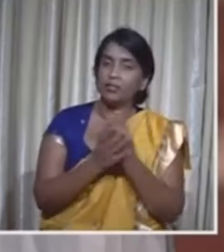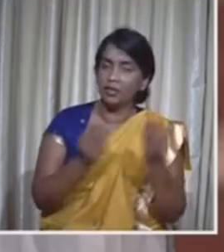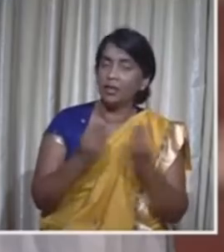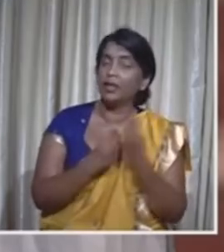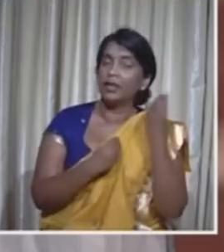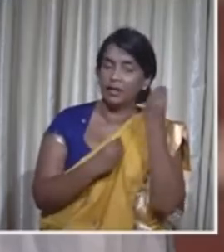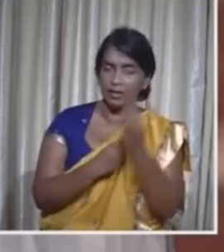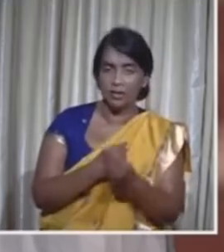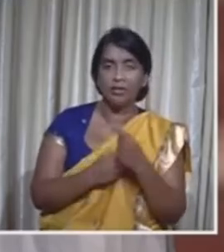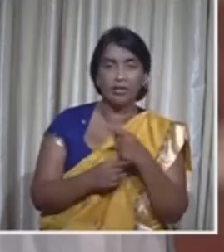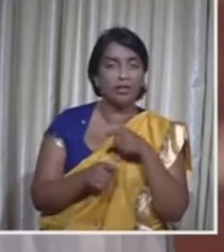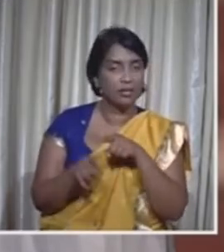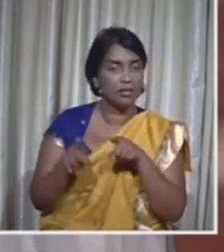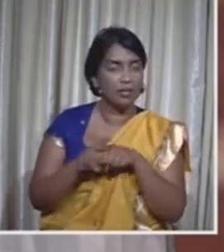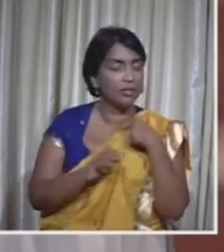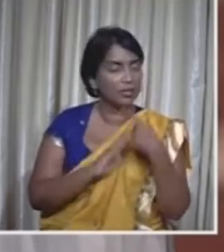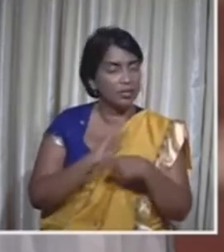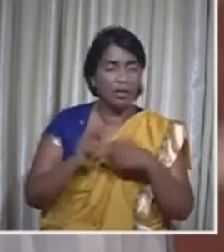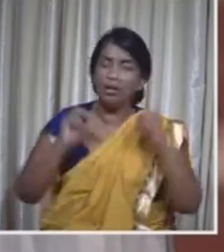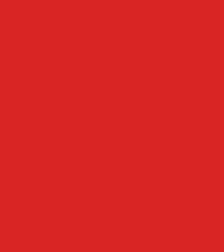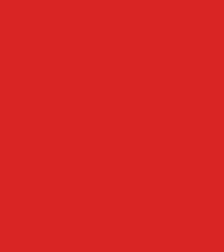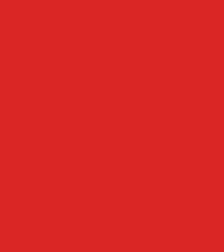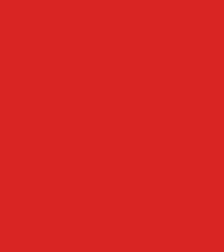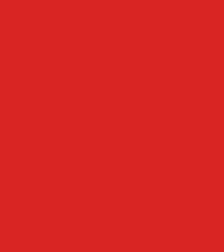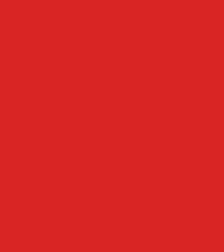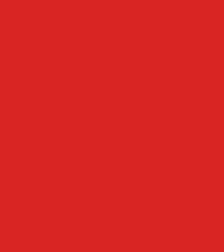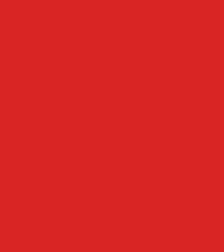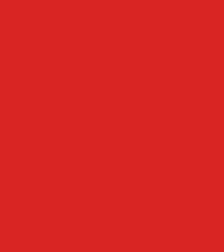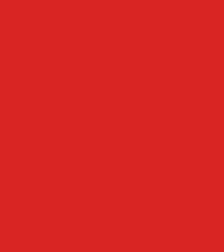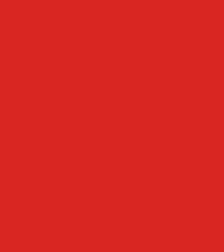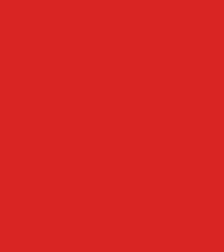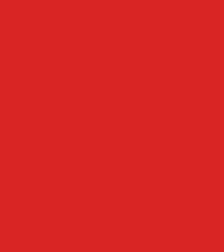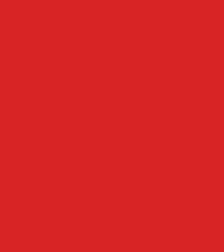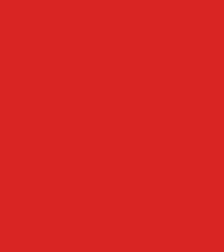என்பதை நான் உறுதியாக இந்த இடத்திலே தெரிவித்து நிறைவு செய்கின்றேன்.